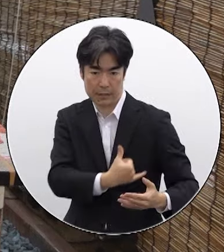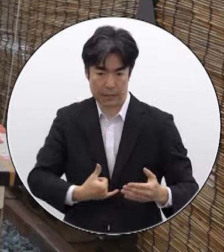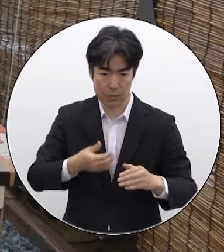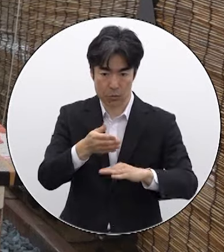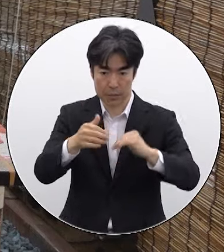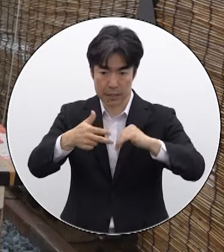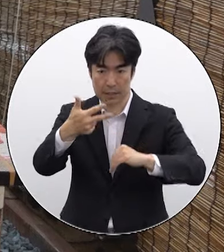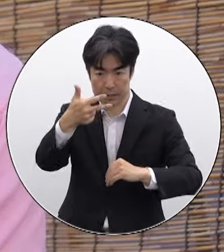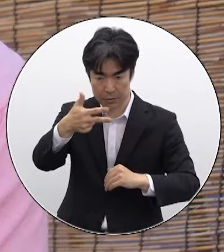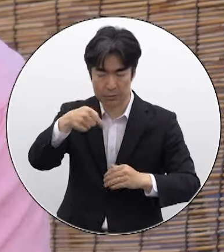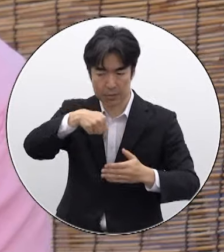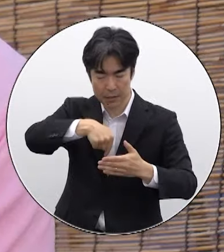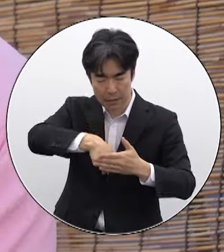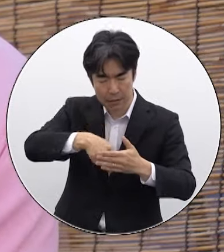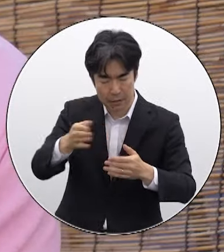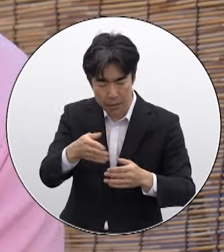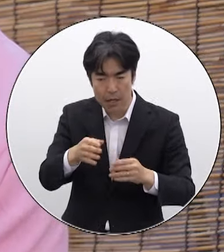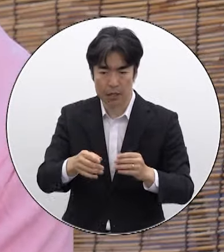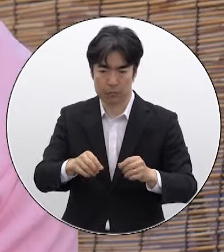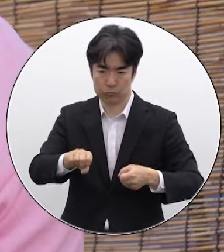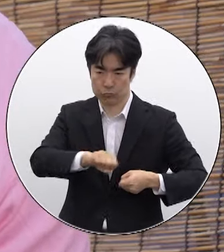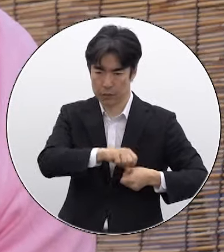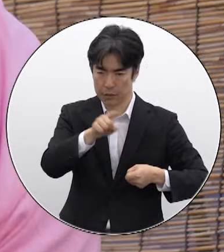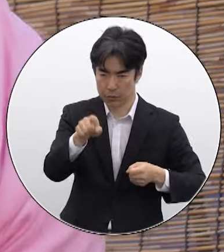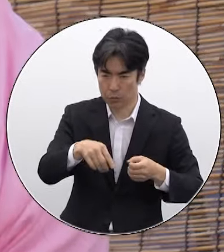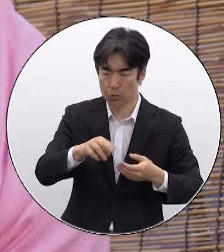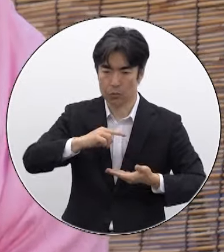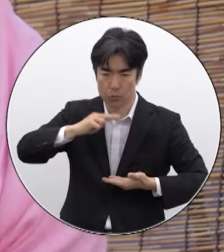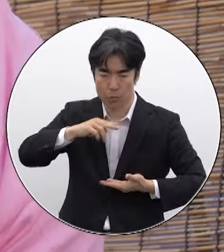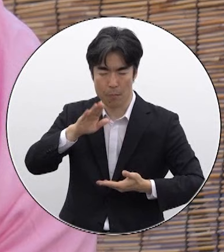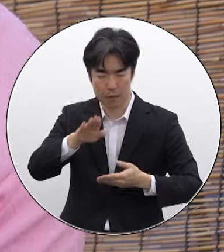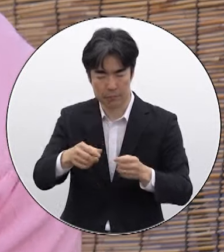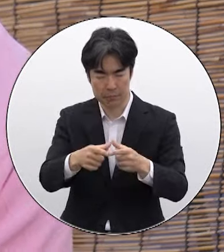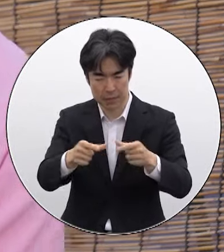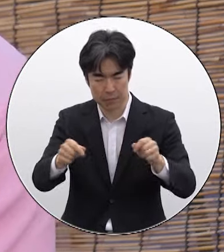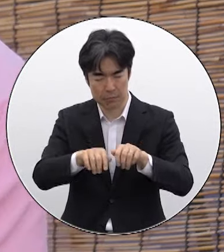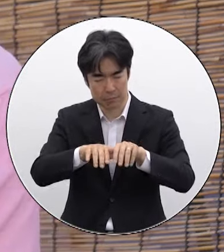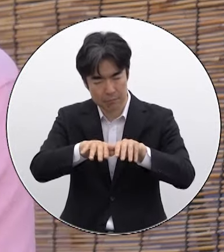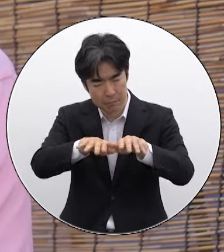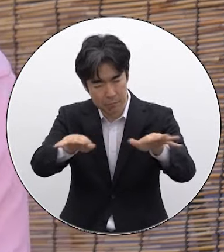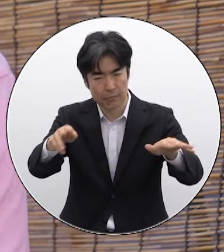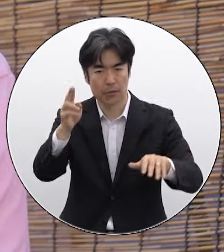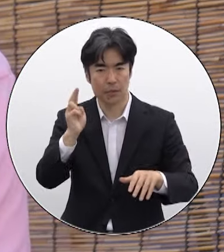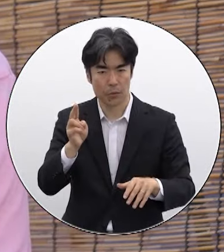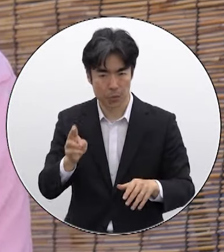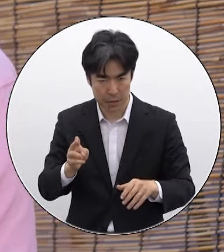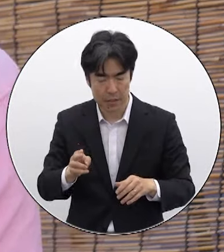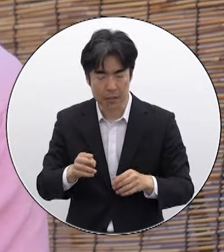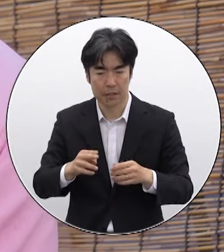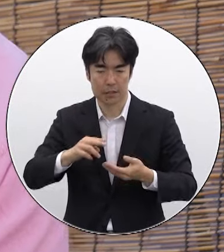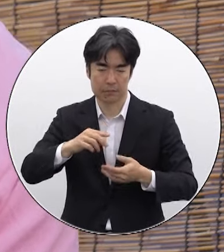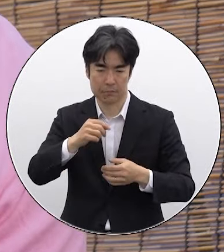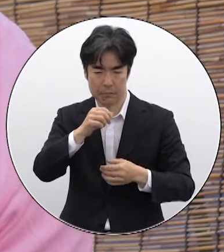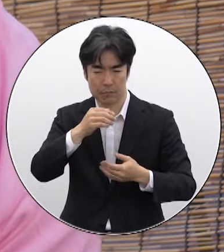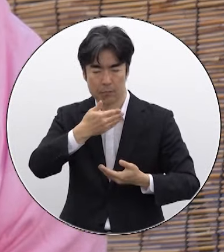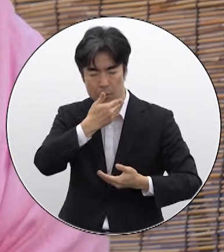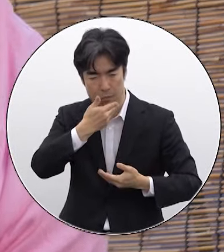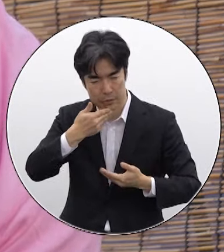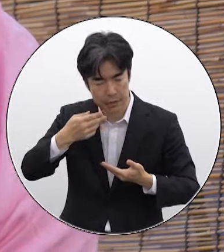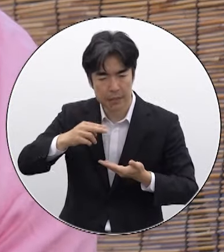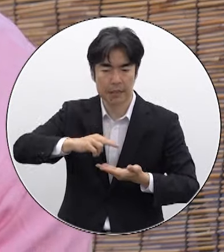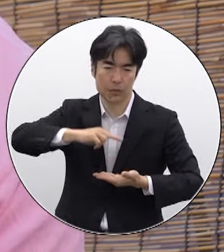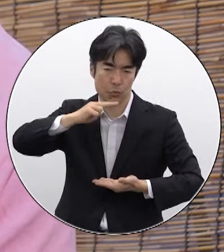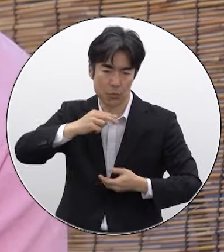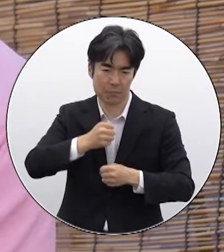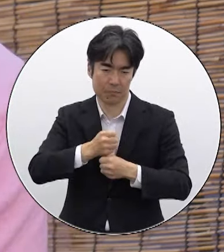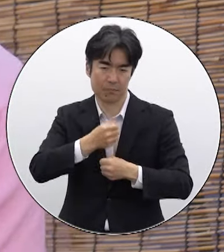の越谷から武蔵野うどんがあるよっていうような全国に発信できるような、うん、あのうどんを売